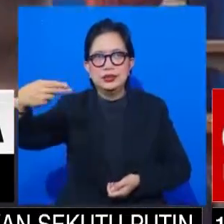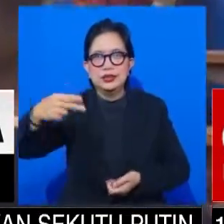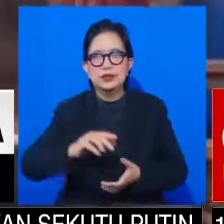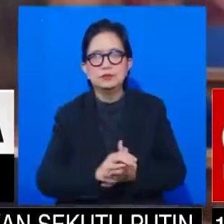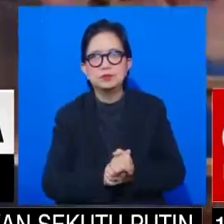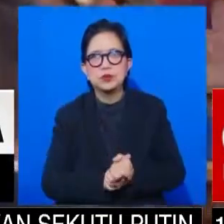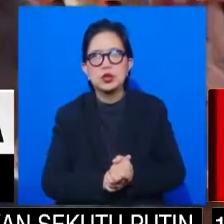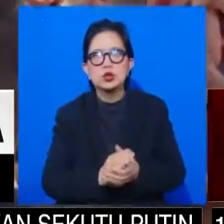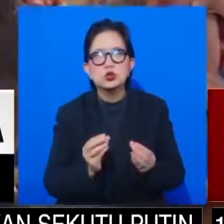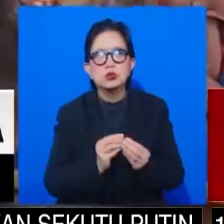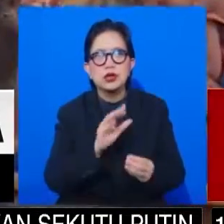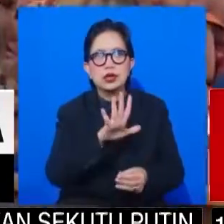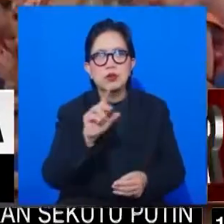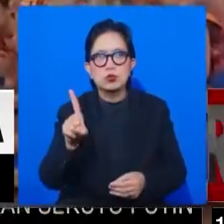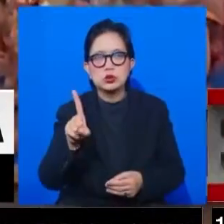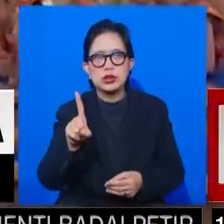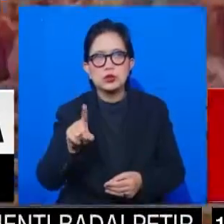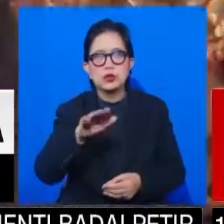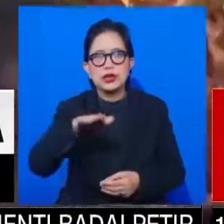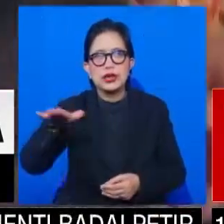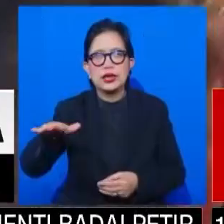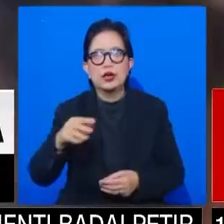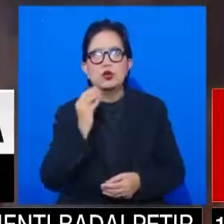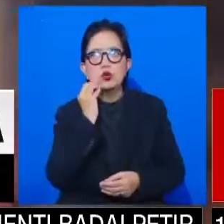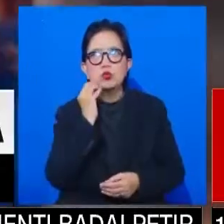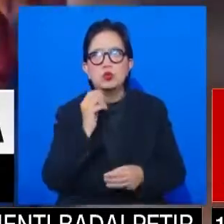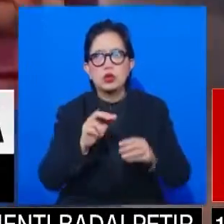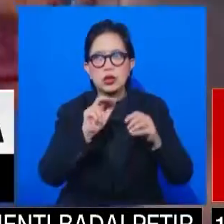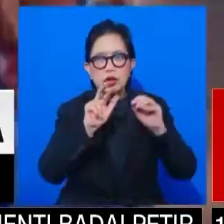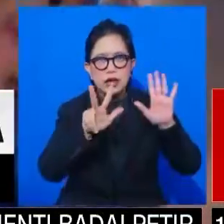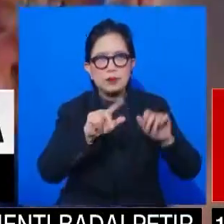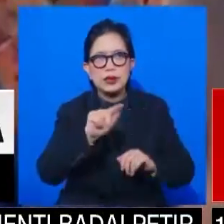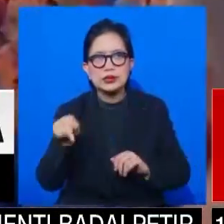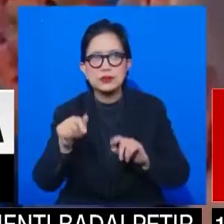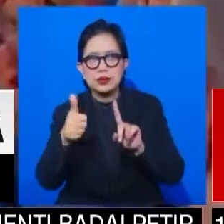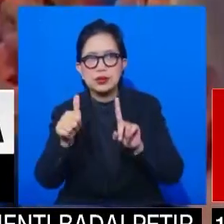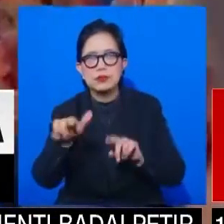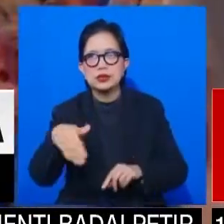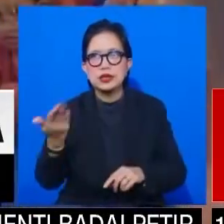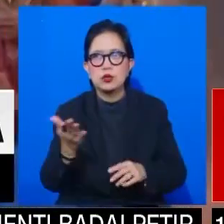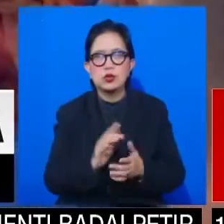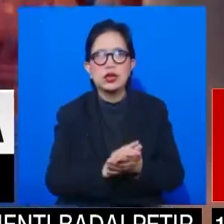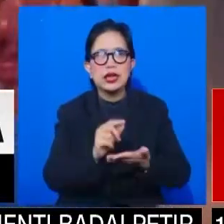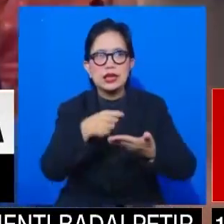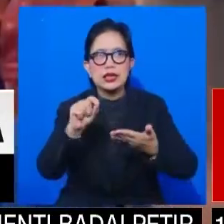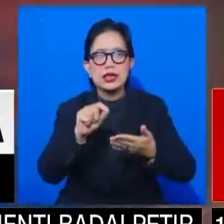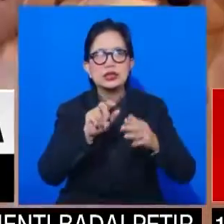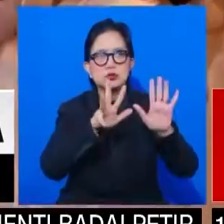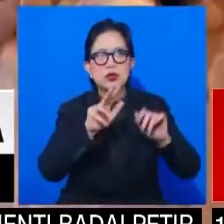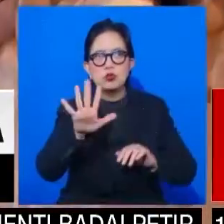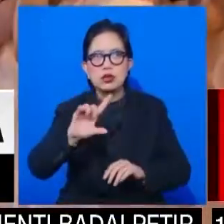dari 51 penyanyi berusia 8 hingga 16 tahun ini mendapat nilai 95,5.